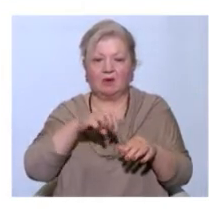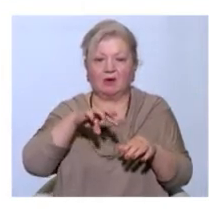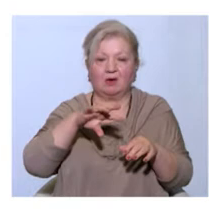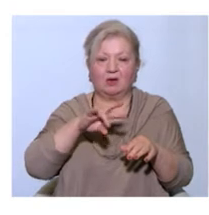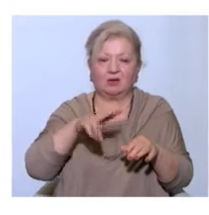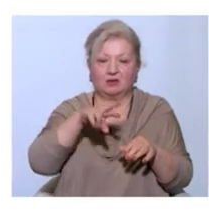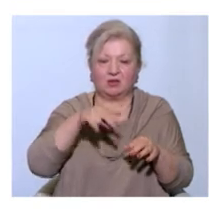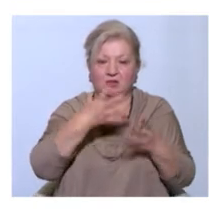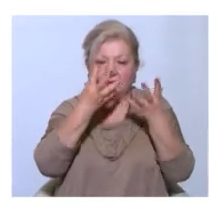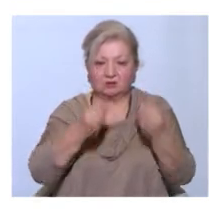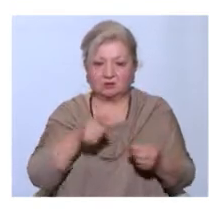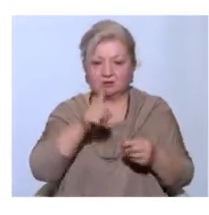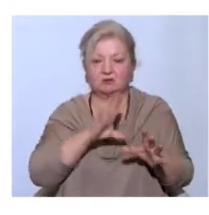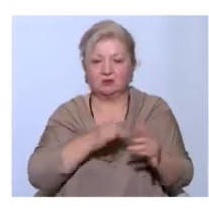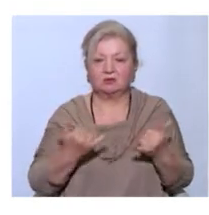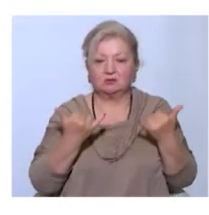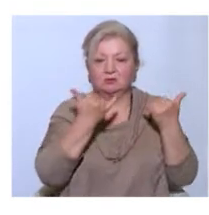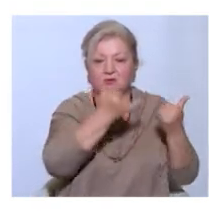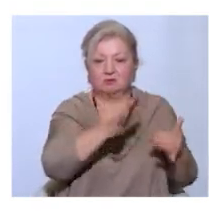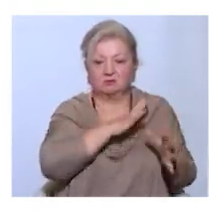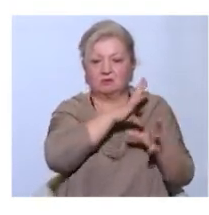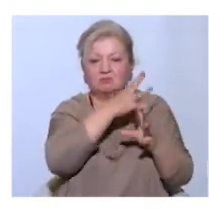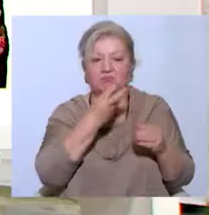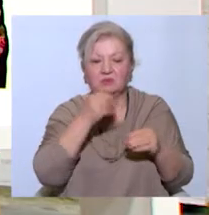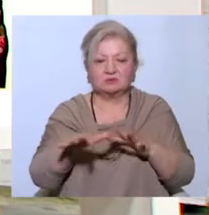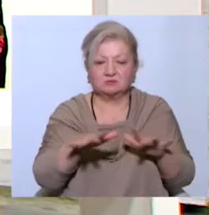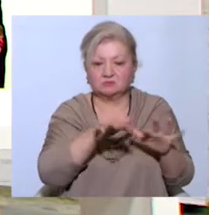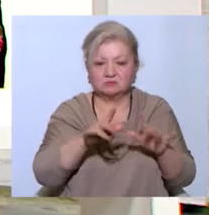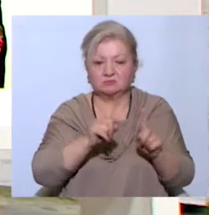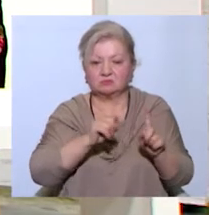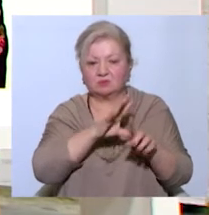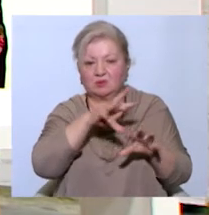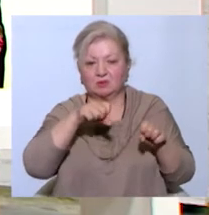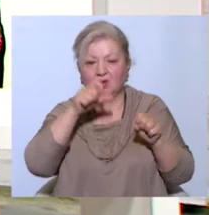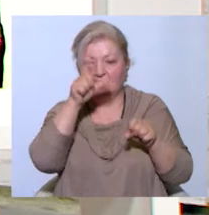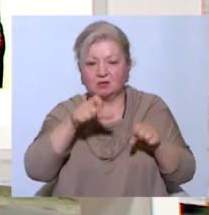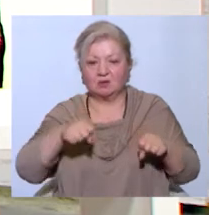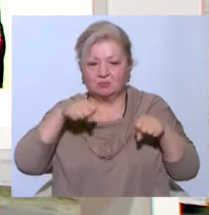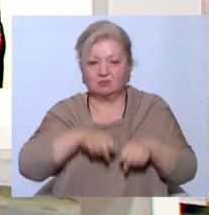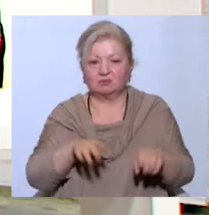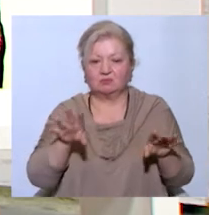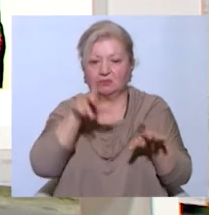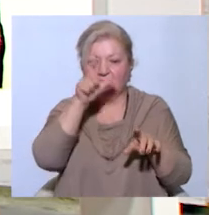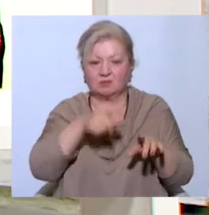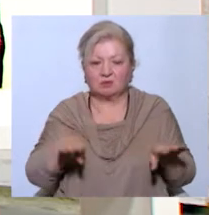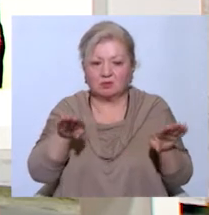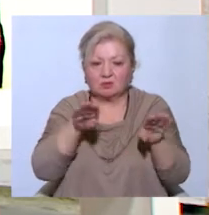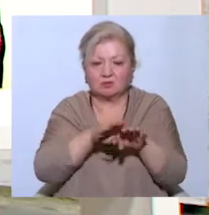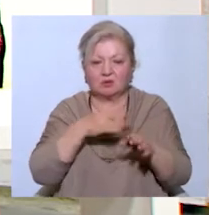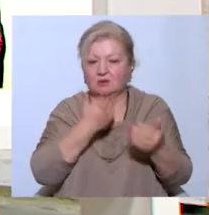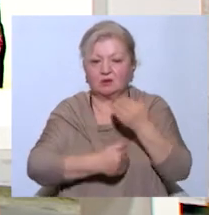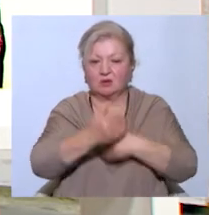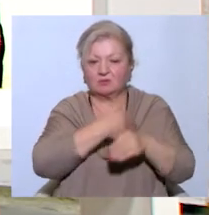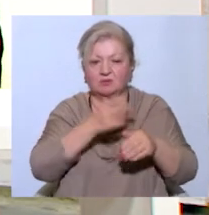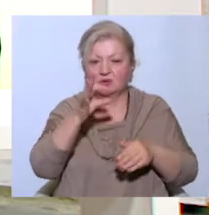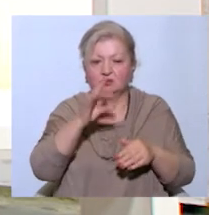სწორედ დააფასეს ამ ადამიანის დამოკიდებულება და ქმედებები ადამიანთა უფლებების, თანასწორობის, ნებისმიერი სოციალური